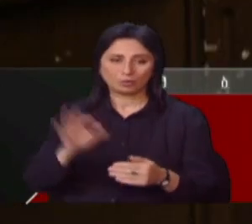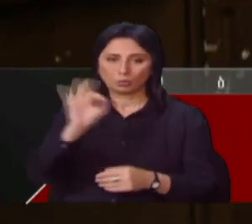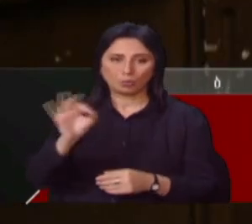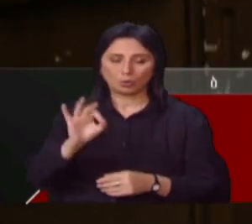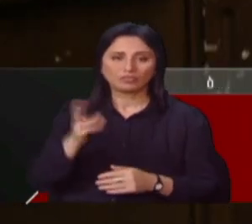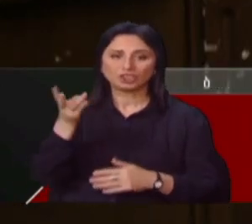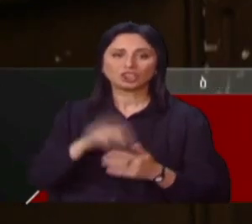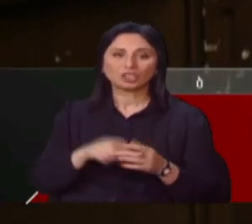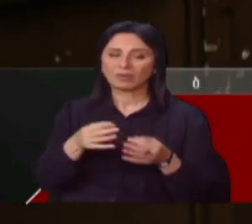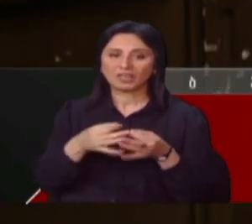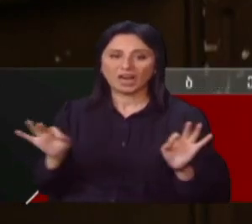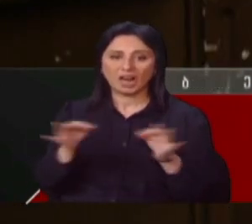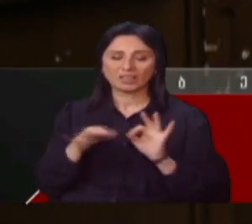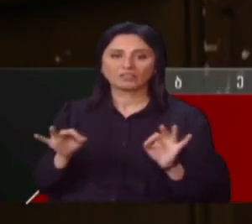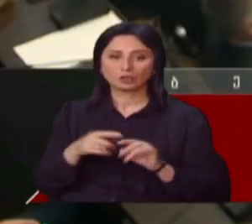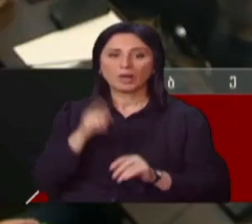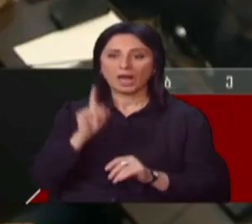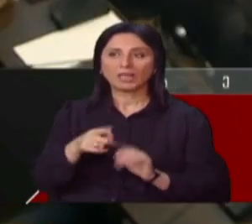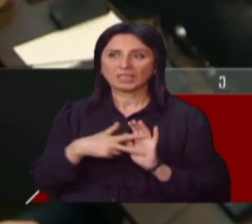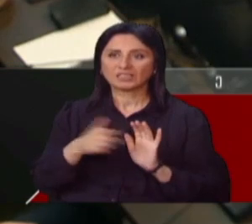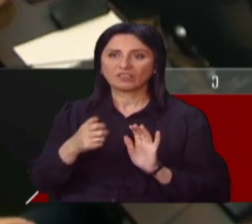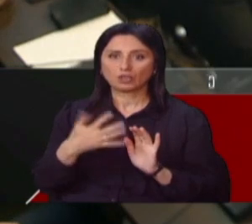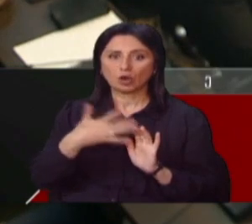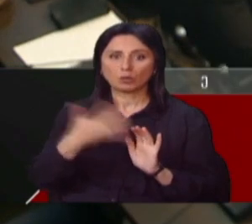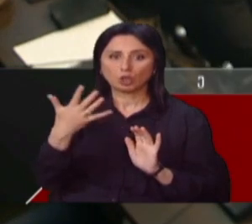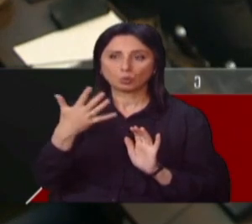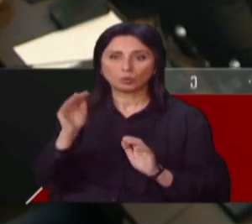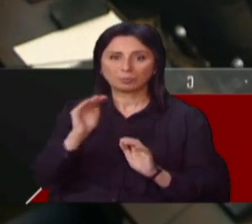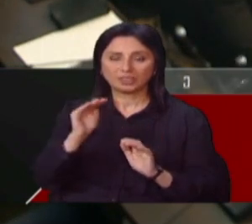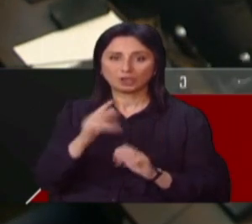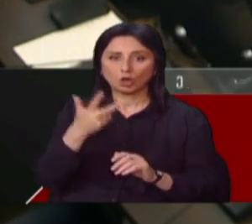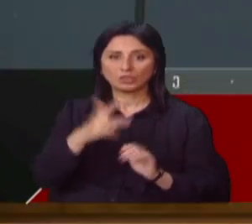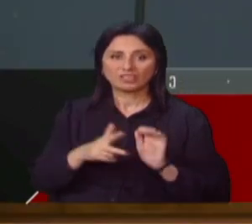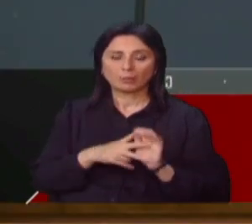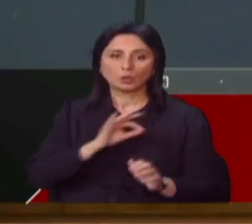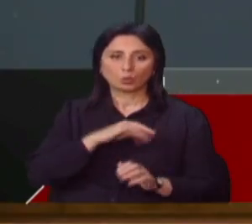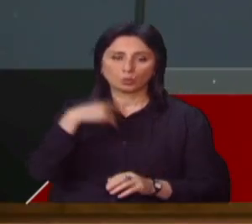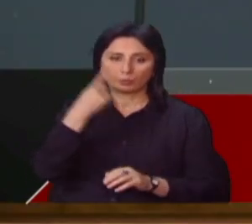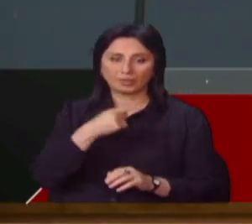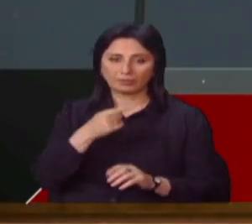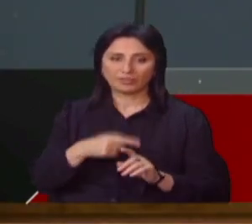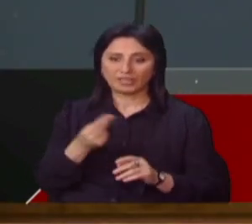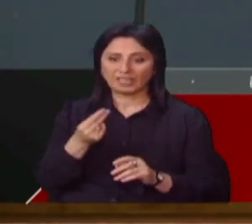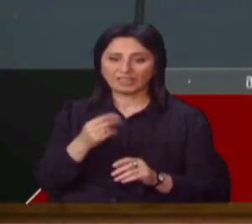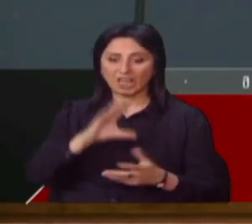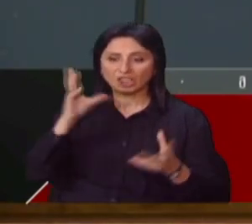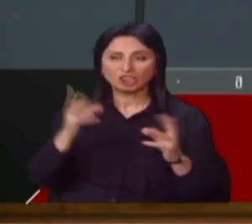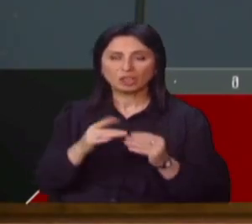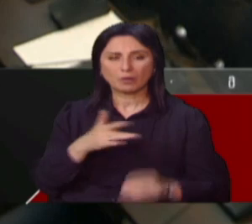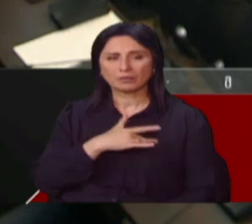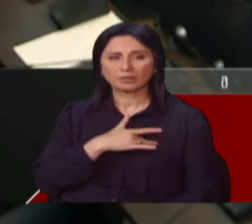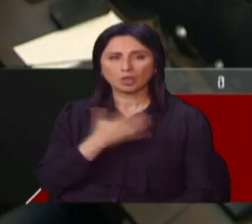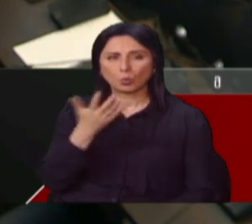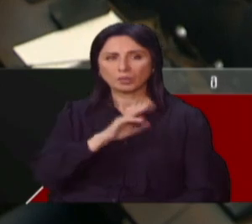შემდეგ ჯარიმისგან გათავისუფლდება 1855 ფიზიკური და 38 იურიდიული პირი. თანხის ჯამური მოცულობა